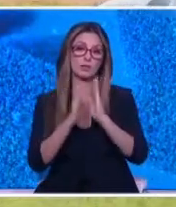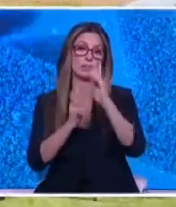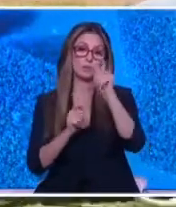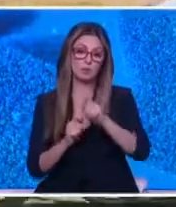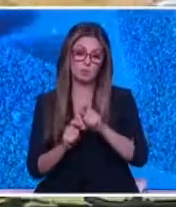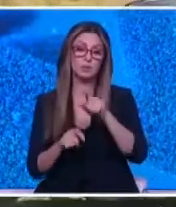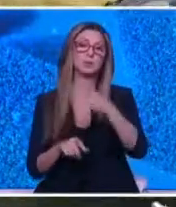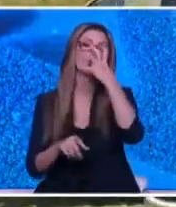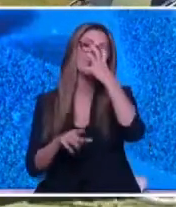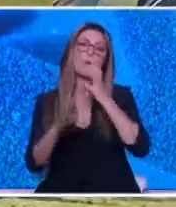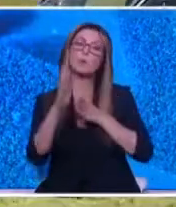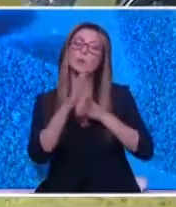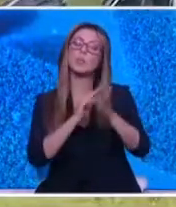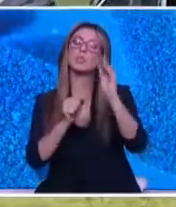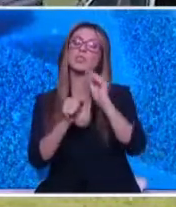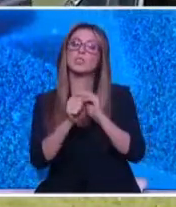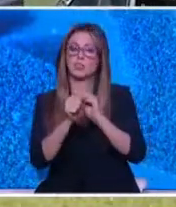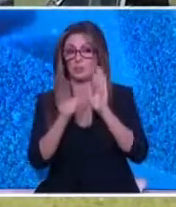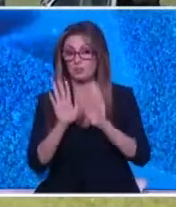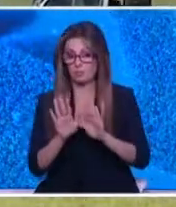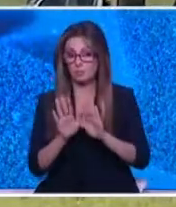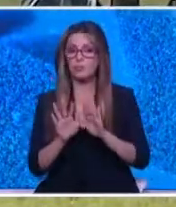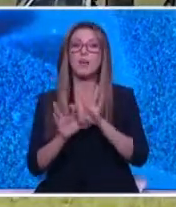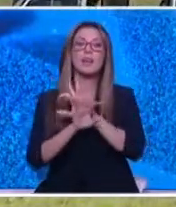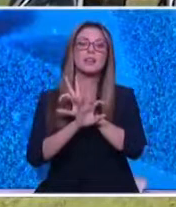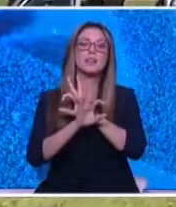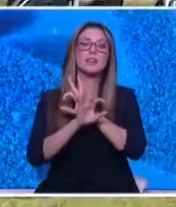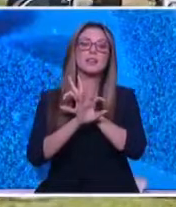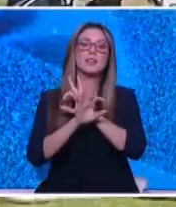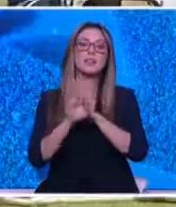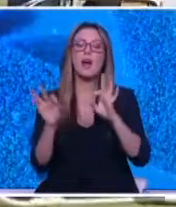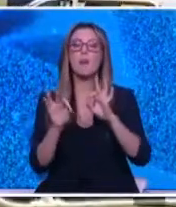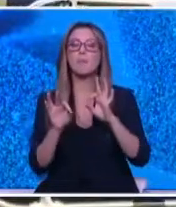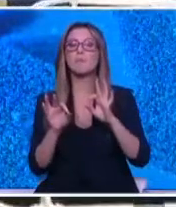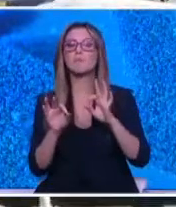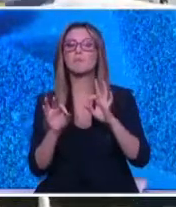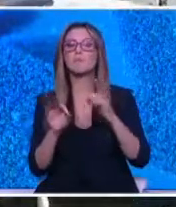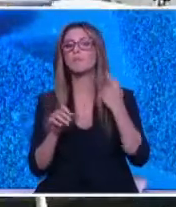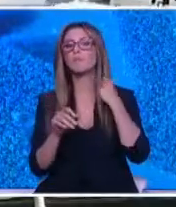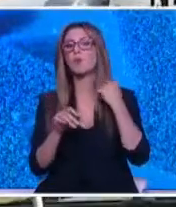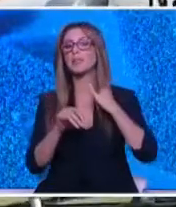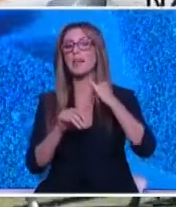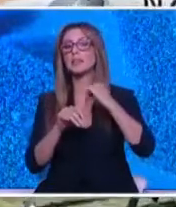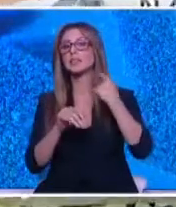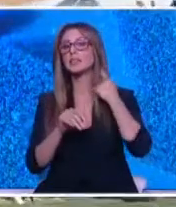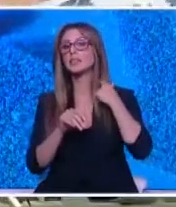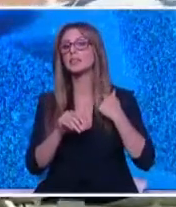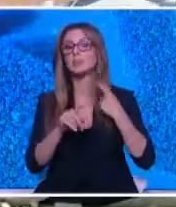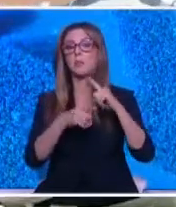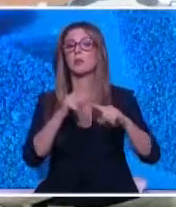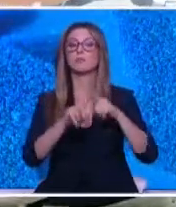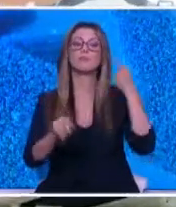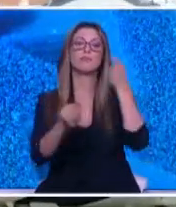daha yoğun bakımdan çıkmış değil. Tam boynuna yakın bir noktadan bıçaklandı Salman Rushdie.